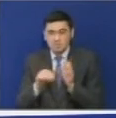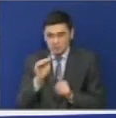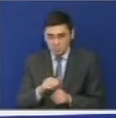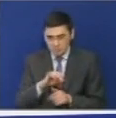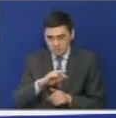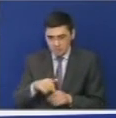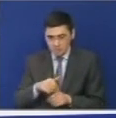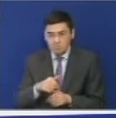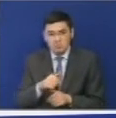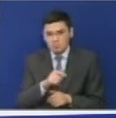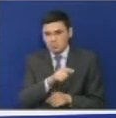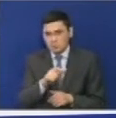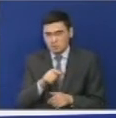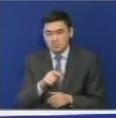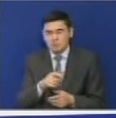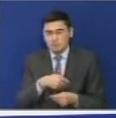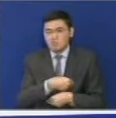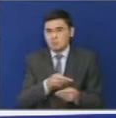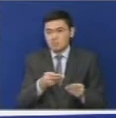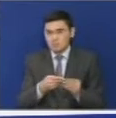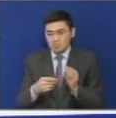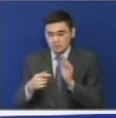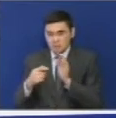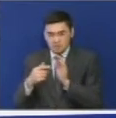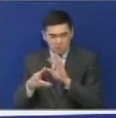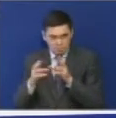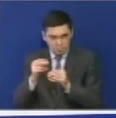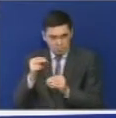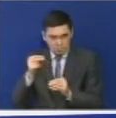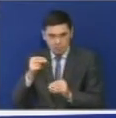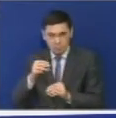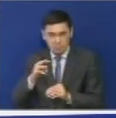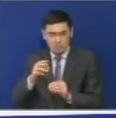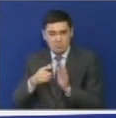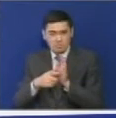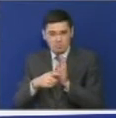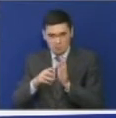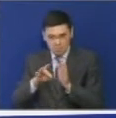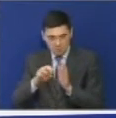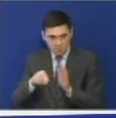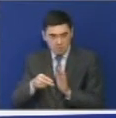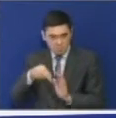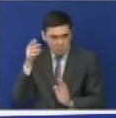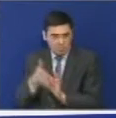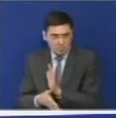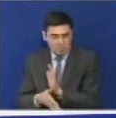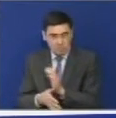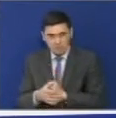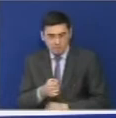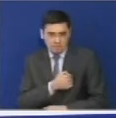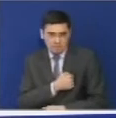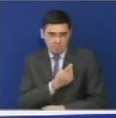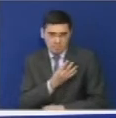төлем тағайындалды. Оларға 157 миллиард теңге төленді. Өкінішке орай соңғы 4-5 күн бойы әлеуметтік